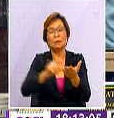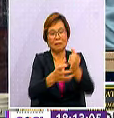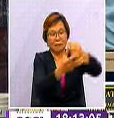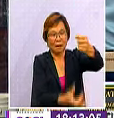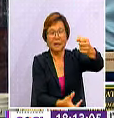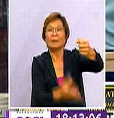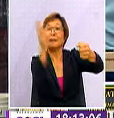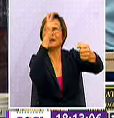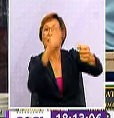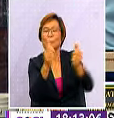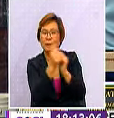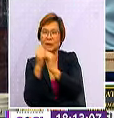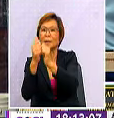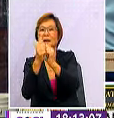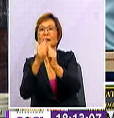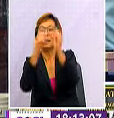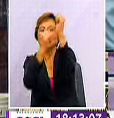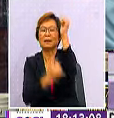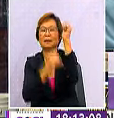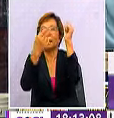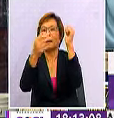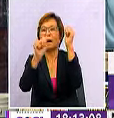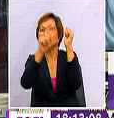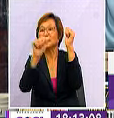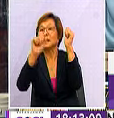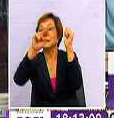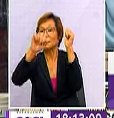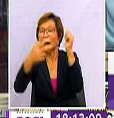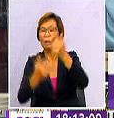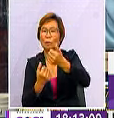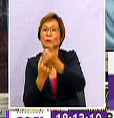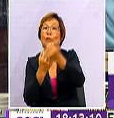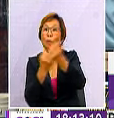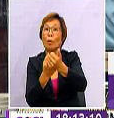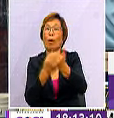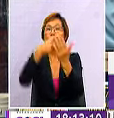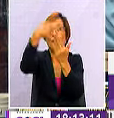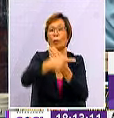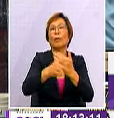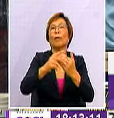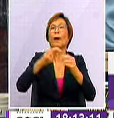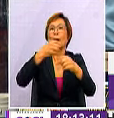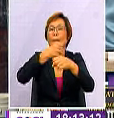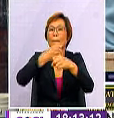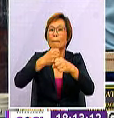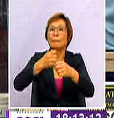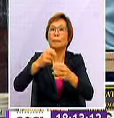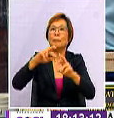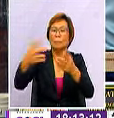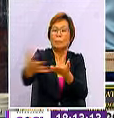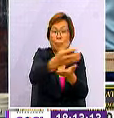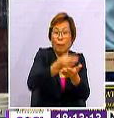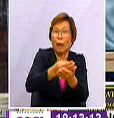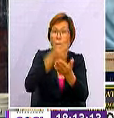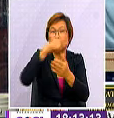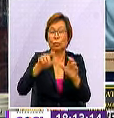padanan, kerajaan bersama-sama dengan Yayasan Hasanah telah membiayai inisiatif seperti penjanaan pendapatan terutamanya